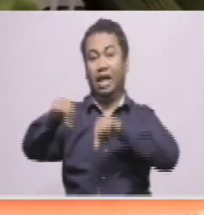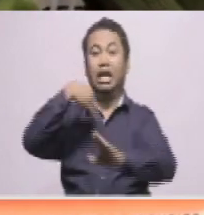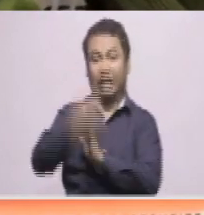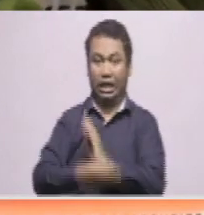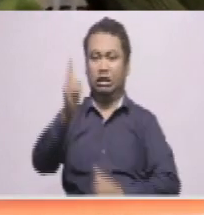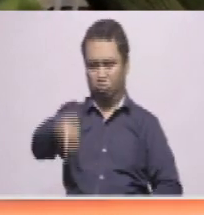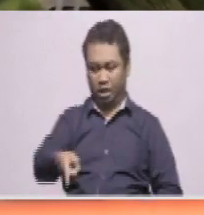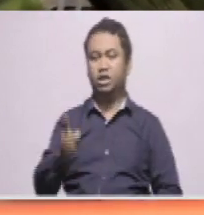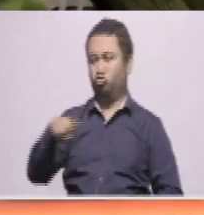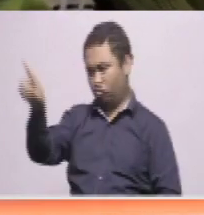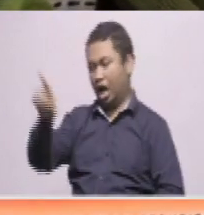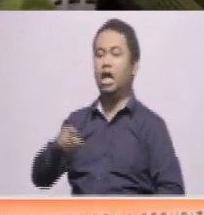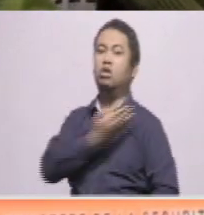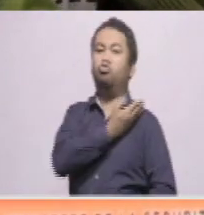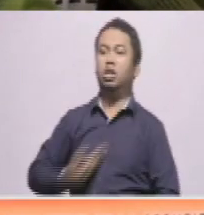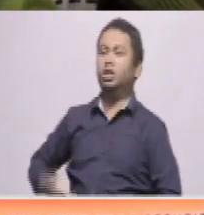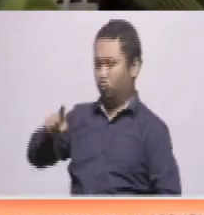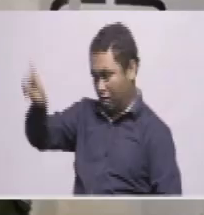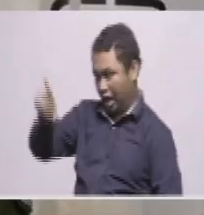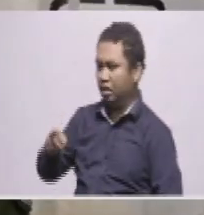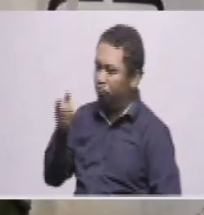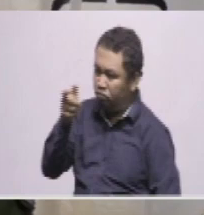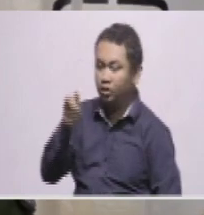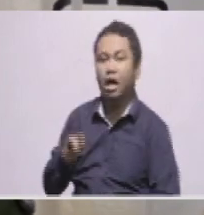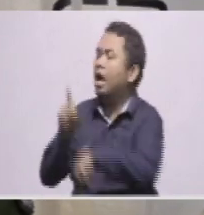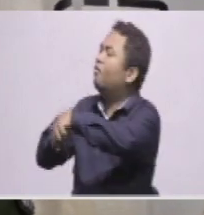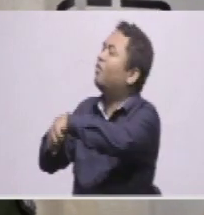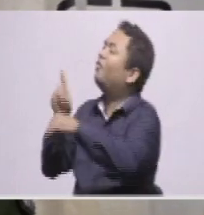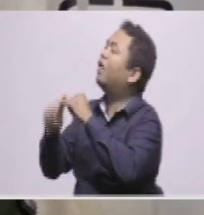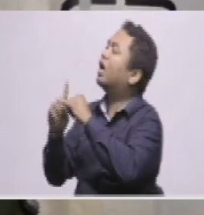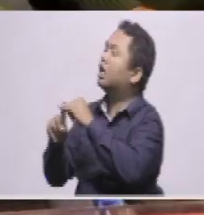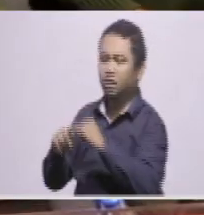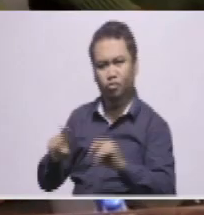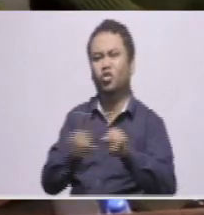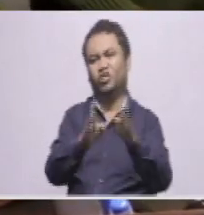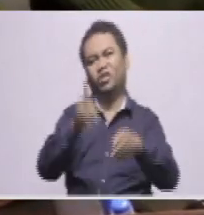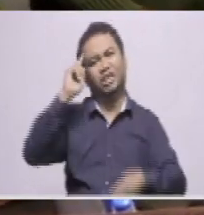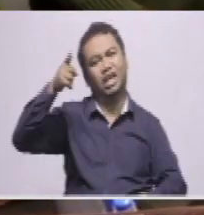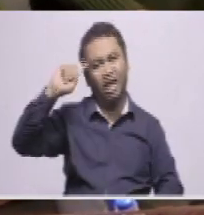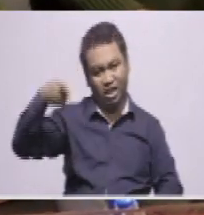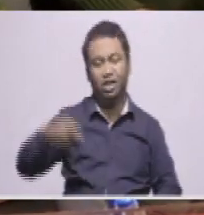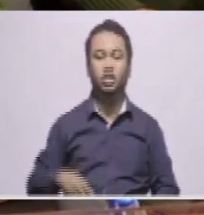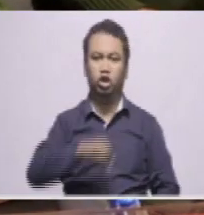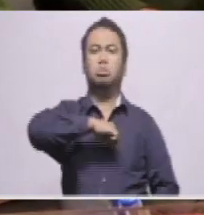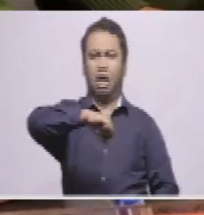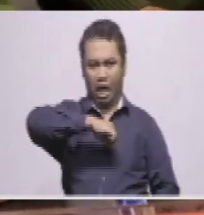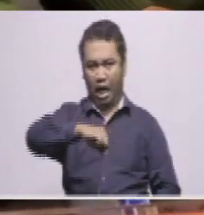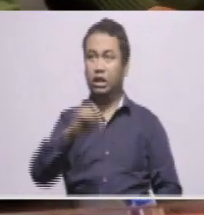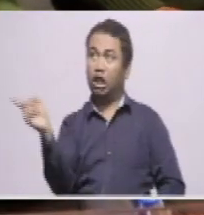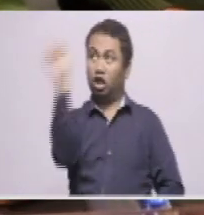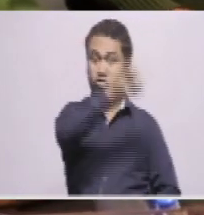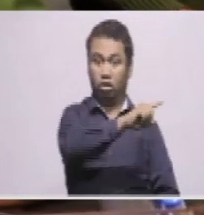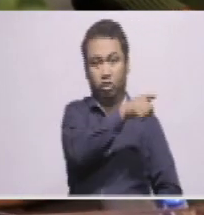mijeran'izay fifamevoizany zay ohatrany isan'andro ihany ka hatramin'ny alina mihitsy zany micirculation